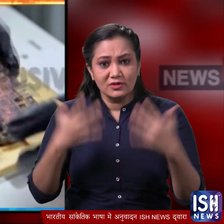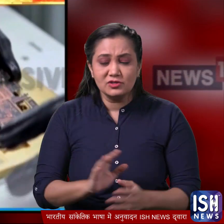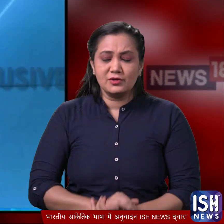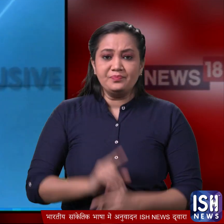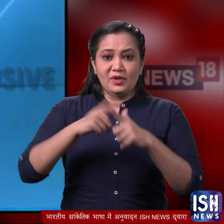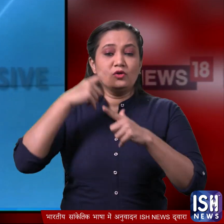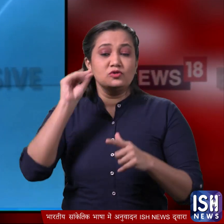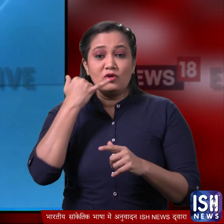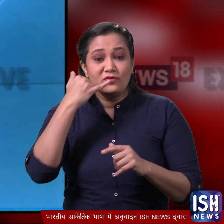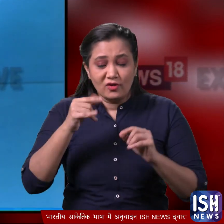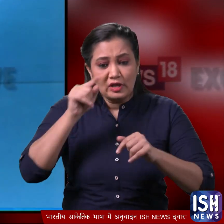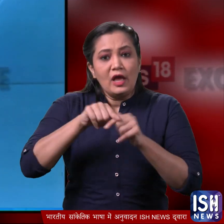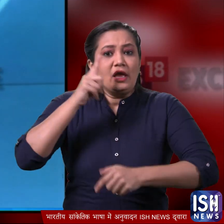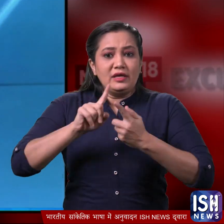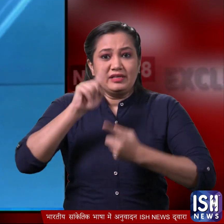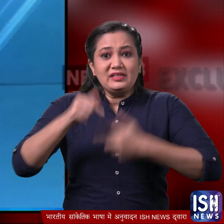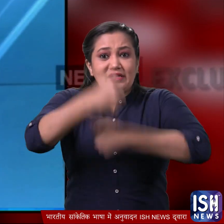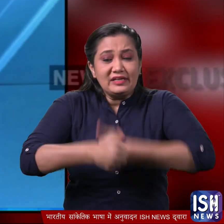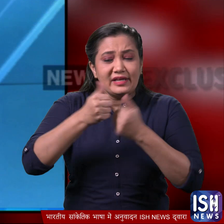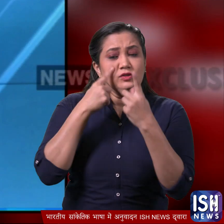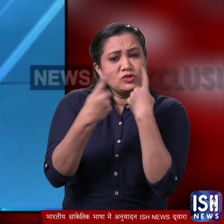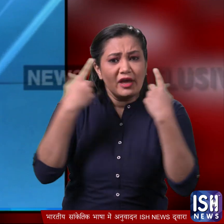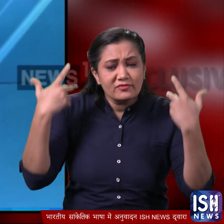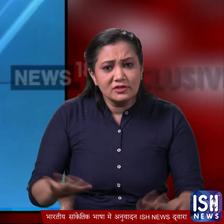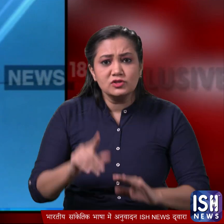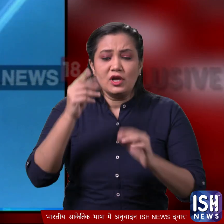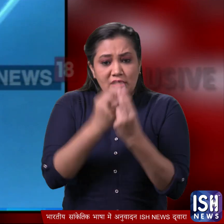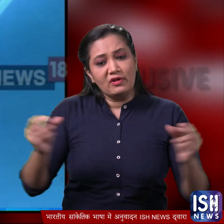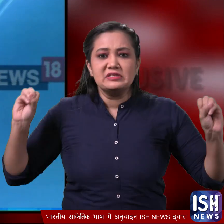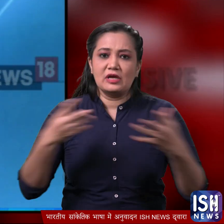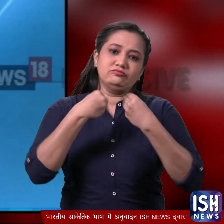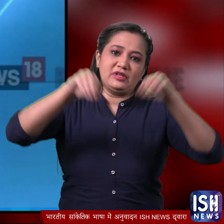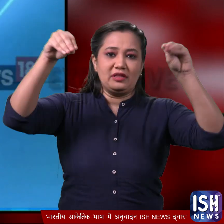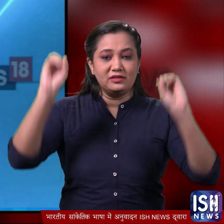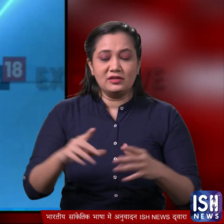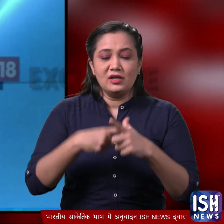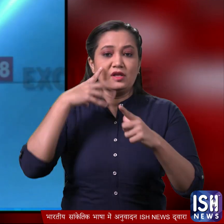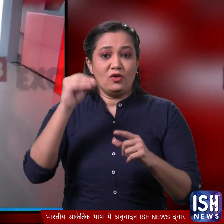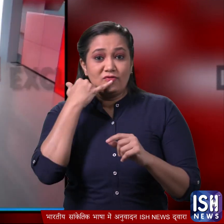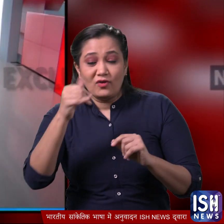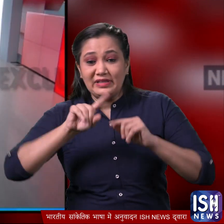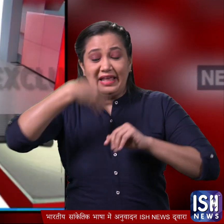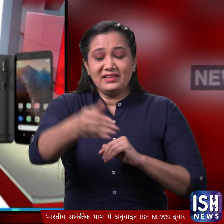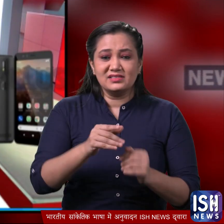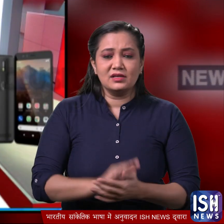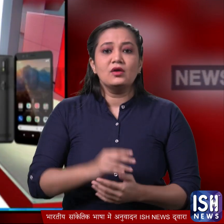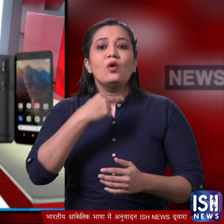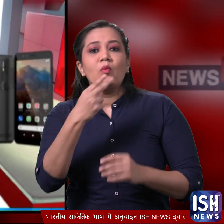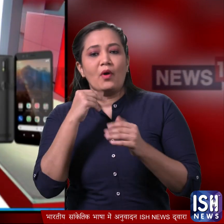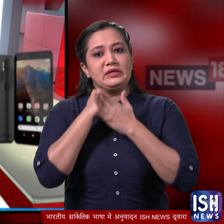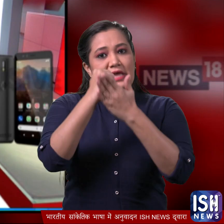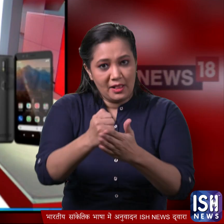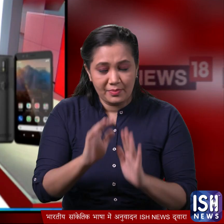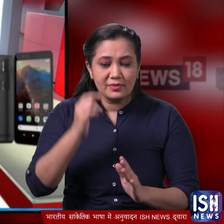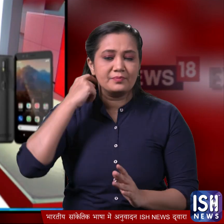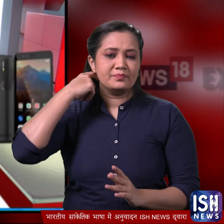थे। और अब माना जा रहा है कि जियो फोन नेक्स्ट की टेस्टिंग भी खत्म हो चुकी है और दिवाली तक ये फोन बाजार में आ जाएगा। बताया जा रहा है कि जियो फोन नेक्स्ट में